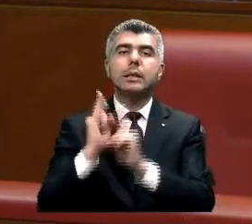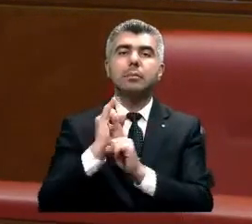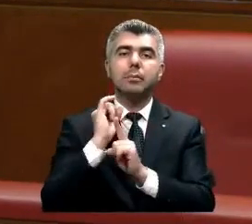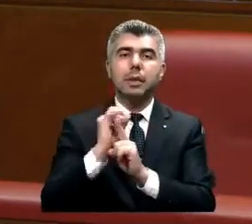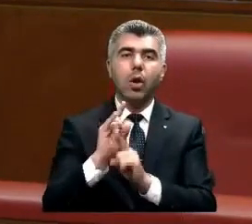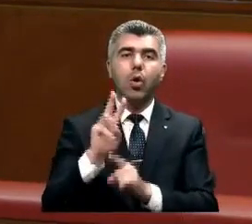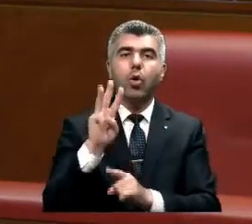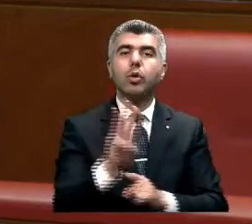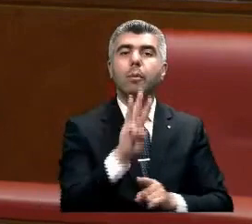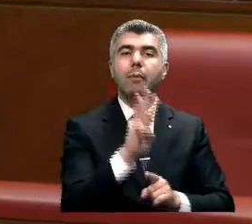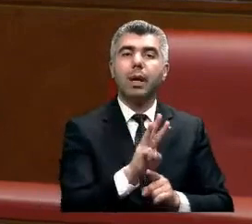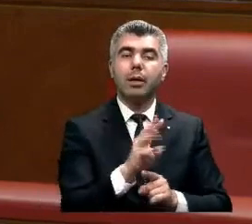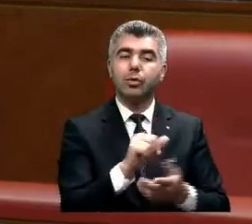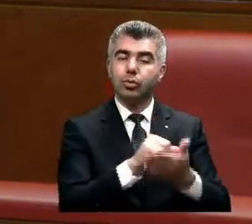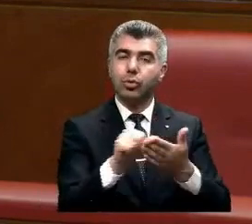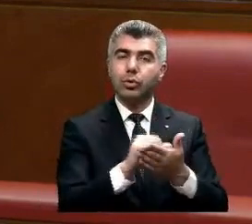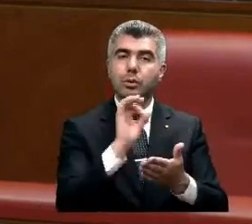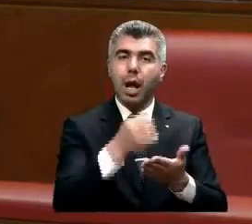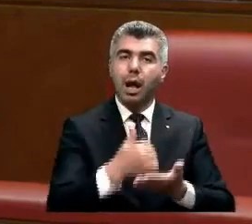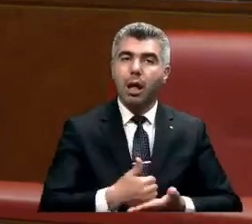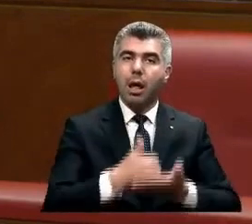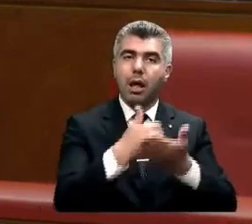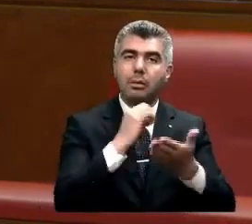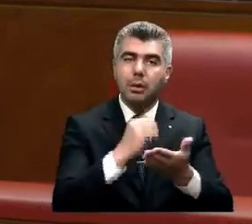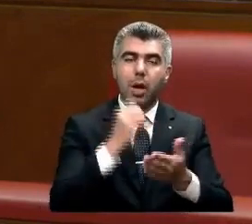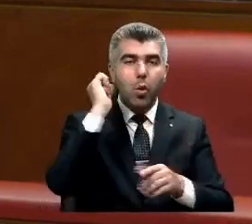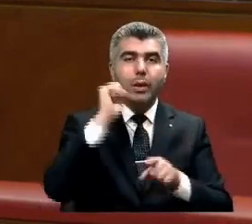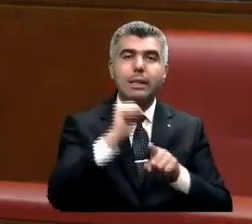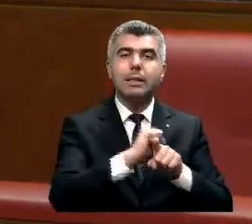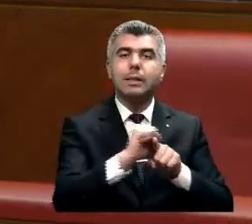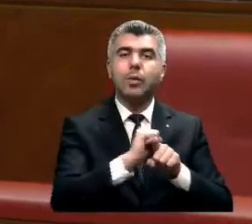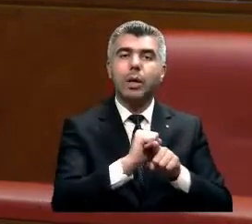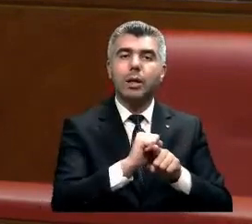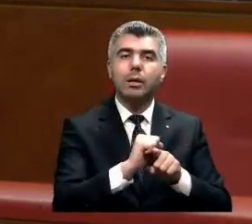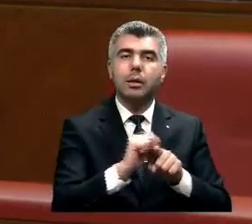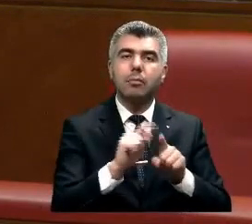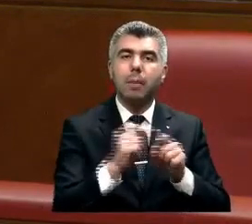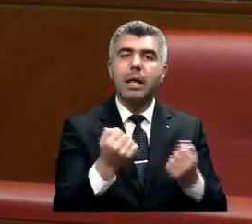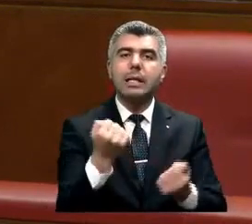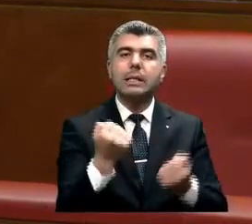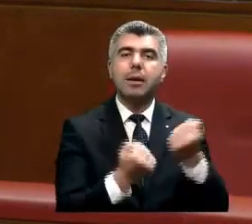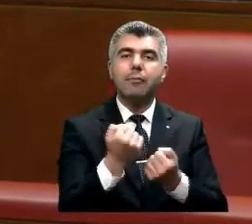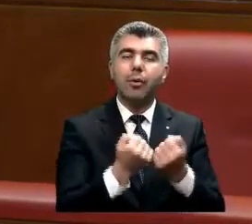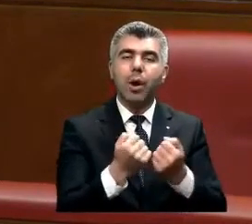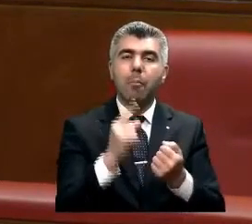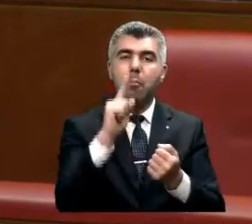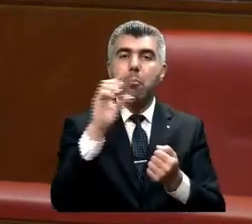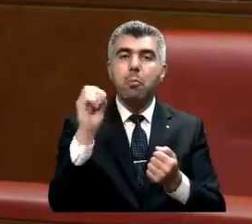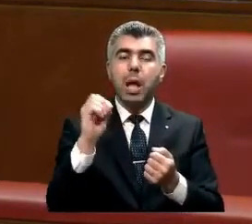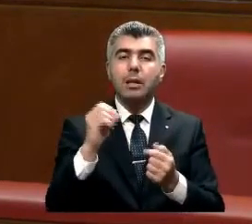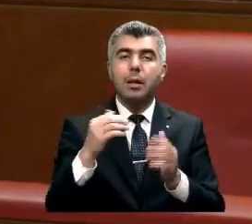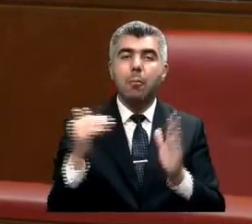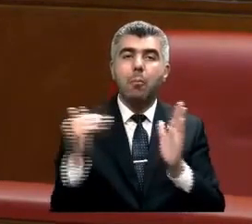واخيرا مواصله برنامج التكوين المجاني للسائقين بغلاف مالي 100 مليون درهم سنويا وش